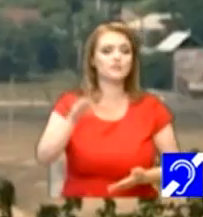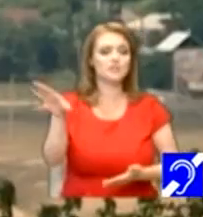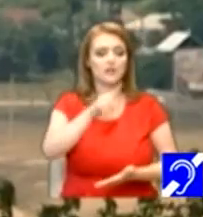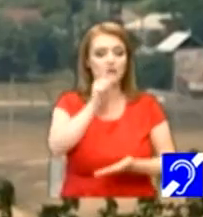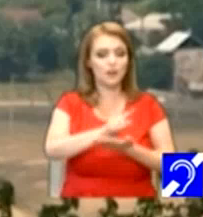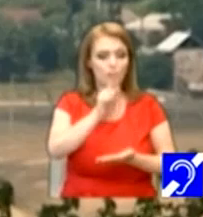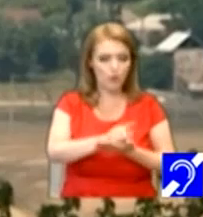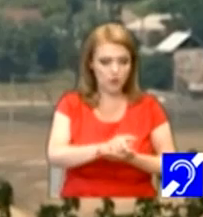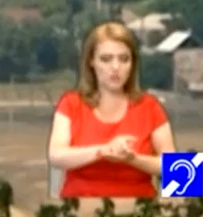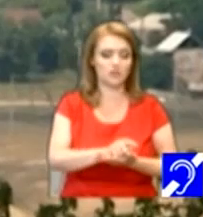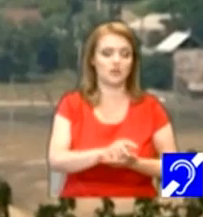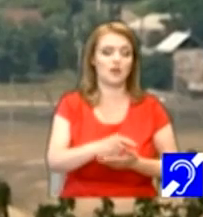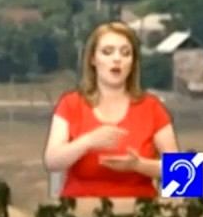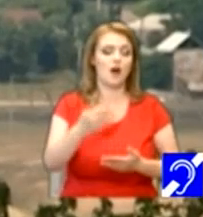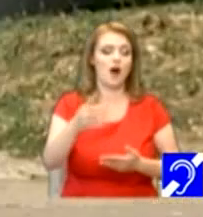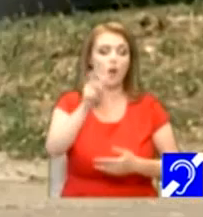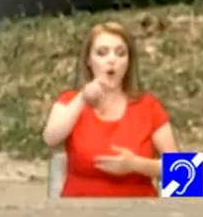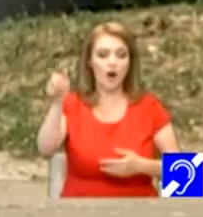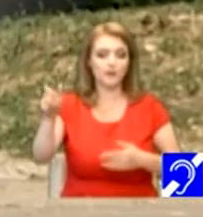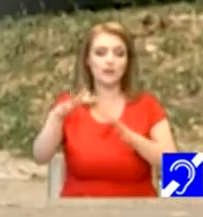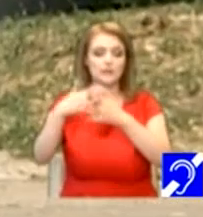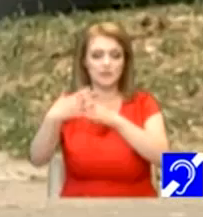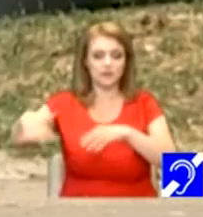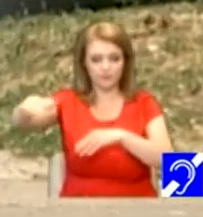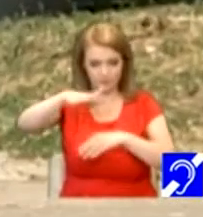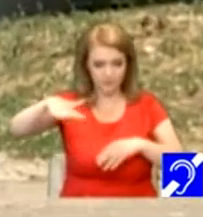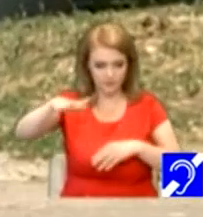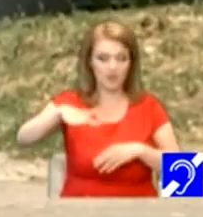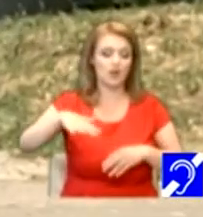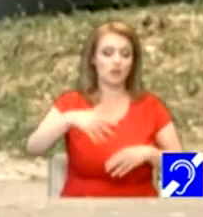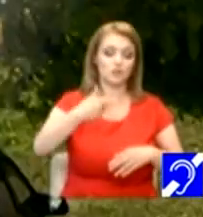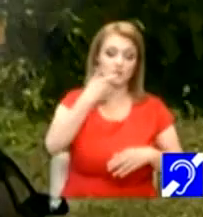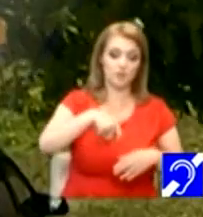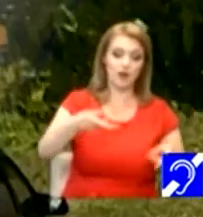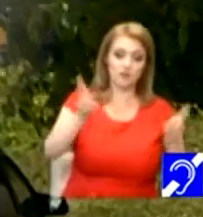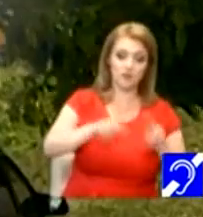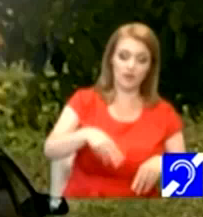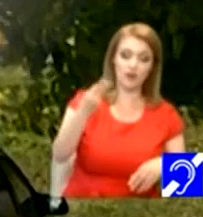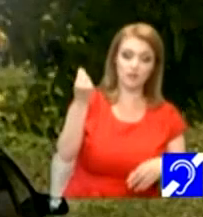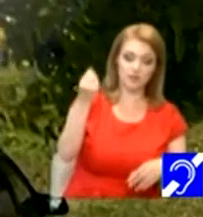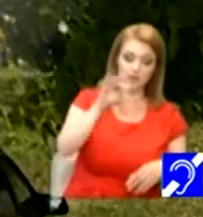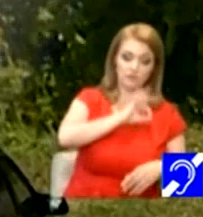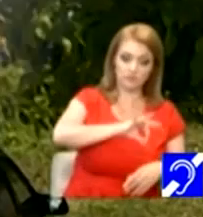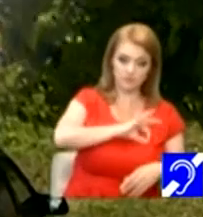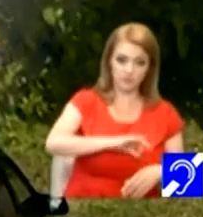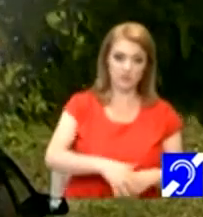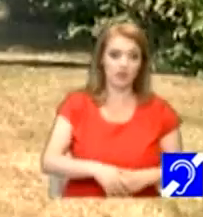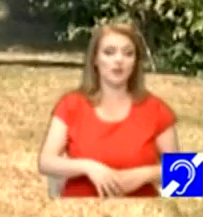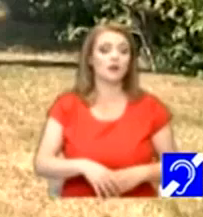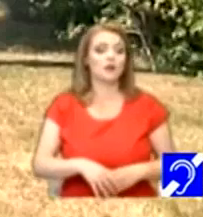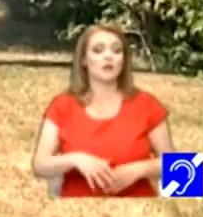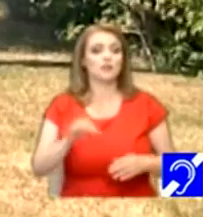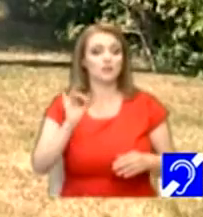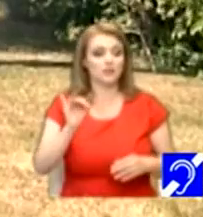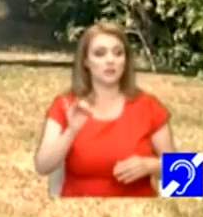impozitului din venitul persoanelor juridice colectat în teritoriul respectiv, în volum de cel puțin 10% pentru bugetele